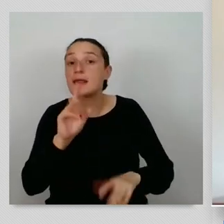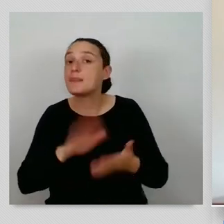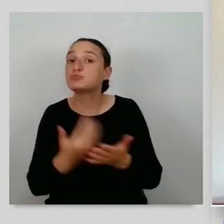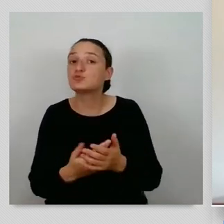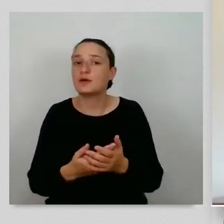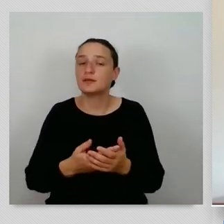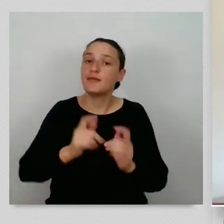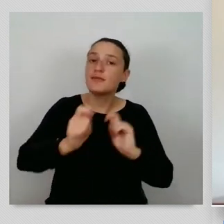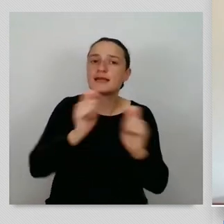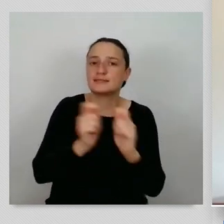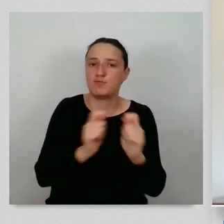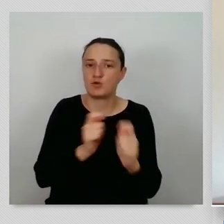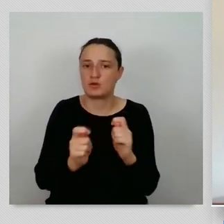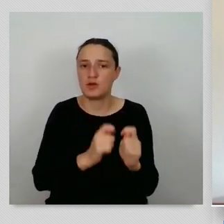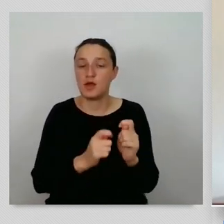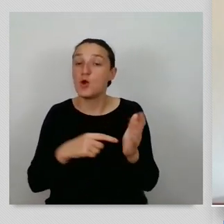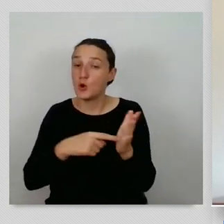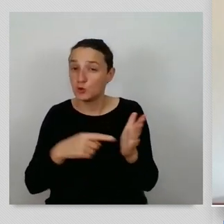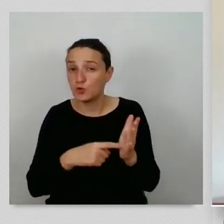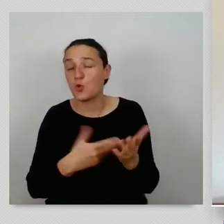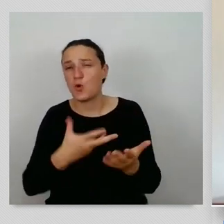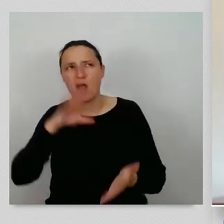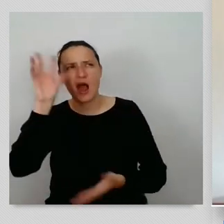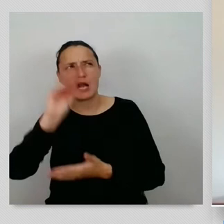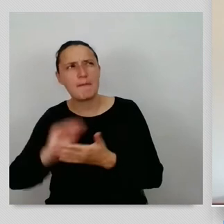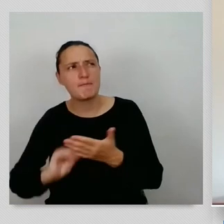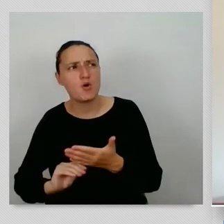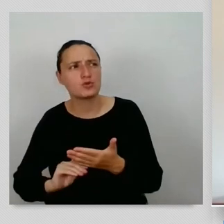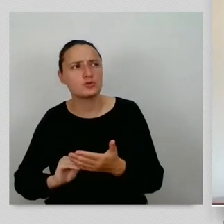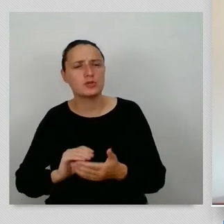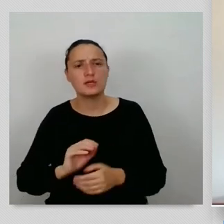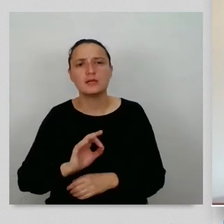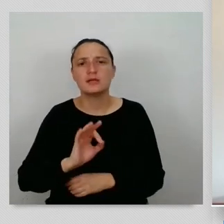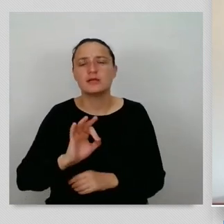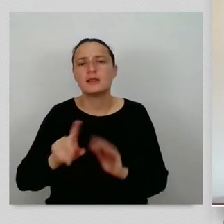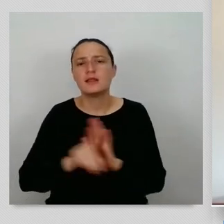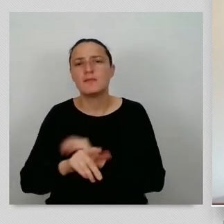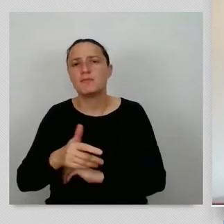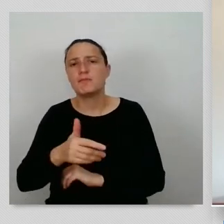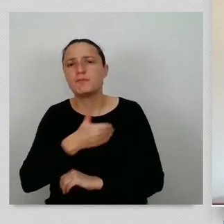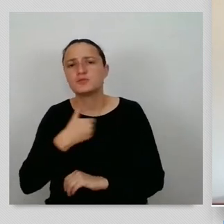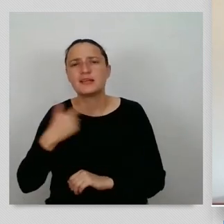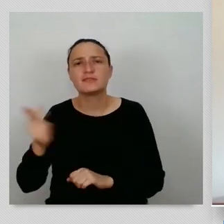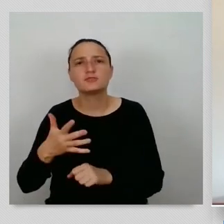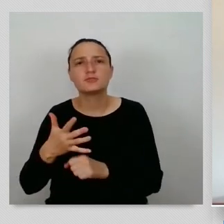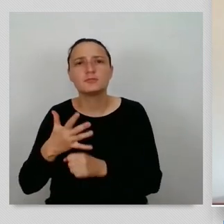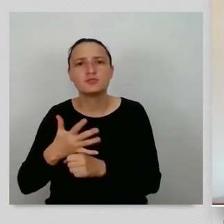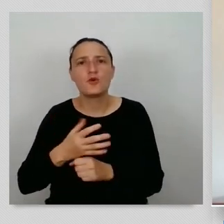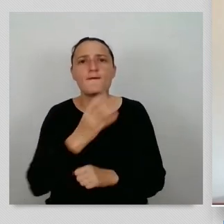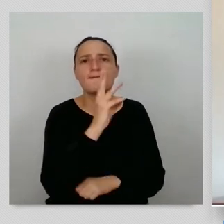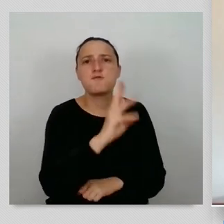Ponieważ transport według raportu Zeroemisyjna Polska 2050, to jest raport WWF-u,